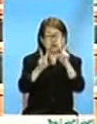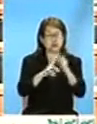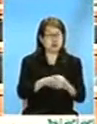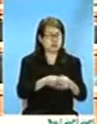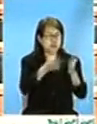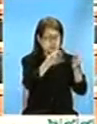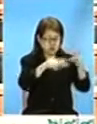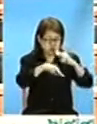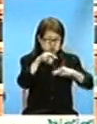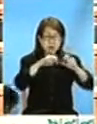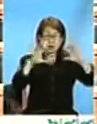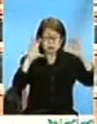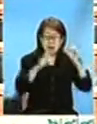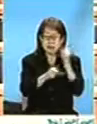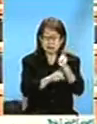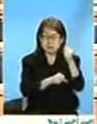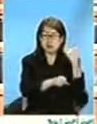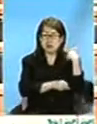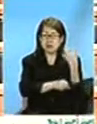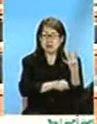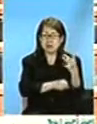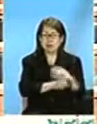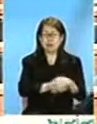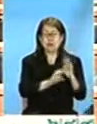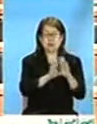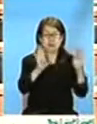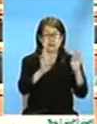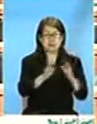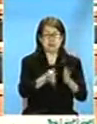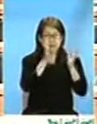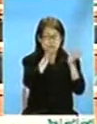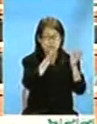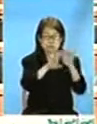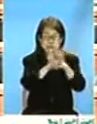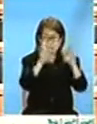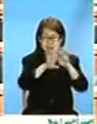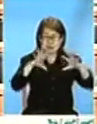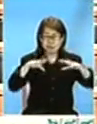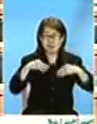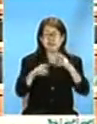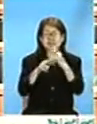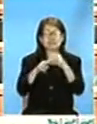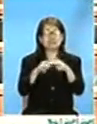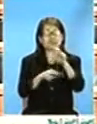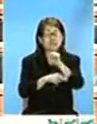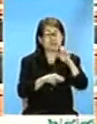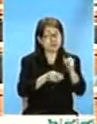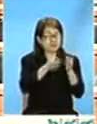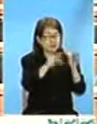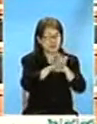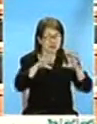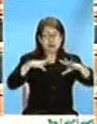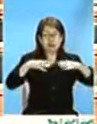แผ่นดินของฝ่ายบริหารเนี่ยทำได้อะไรอีกครับเปิดอภิปรายสสเขาเรียกว่าเปิดอภิปรายไม่ไว้วาง